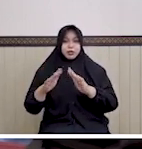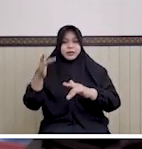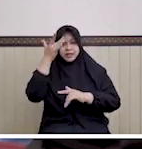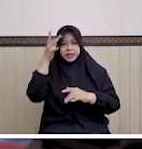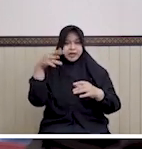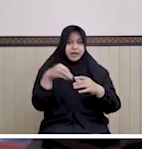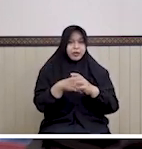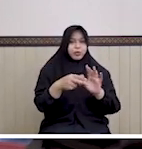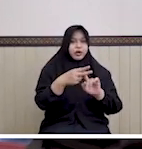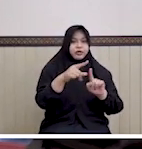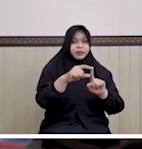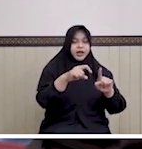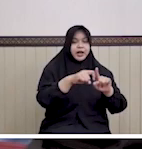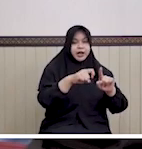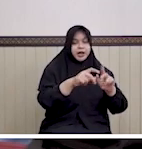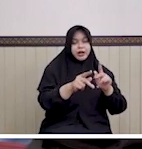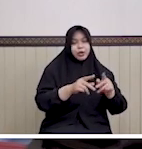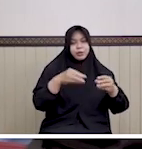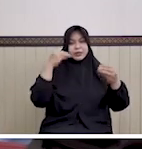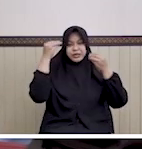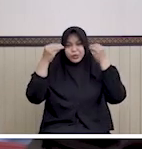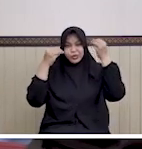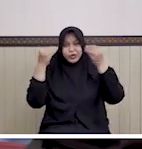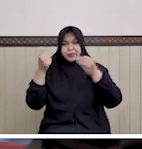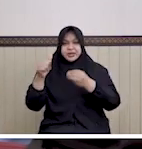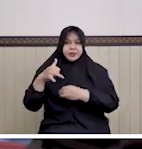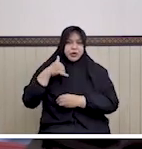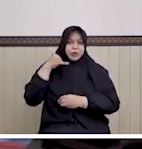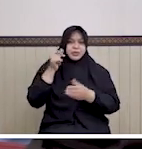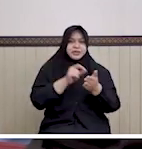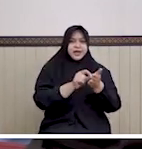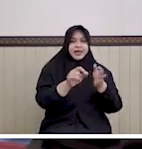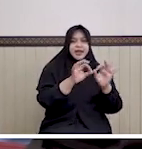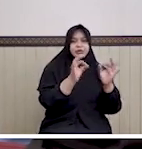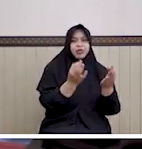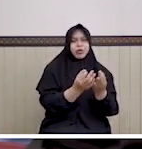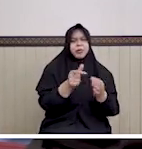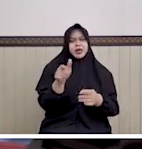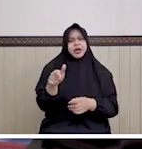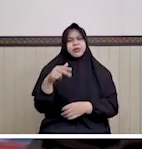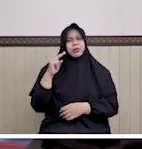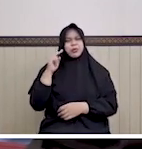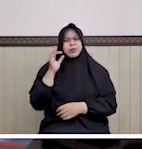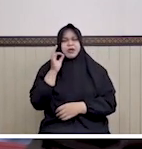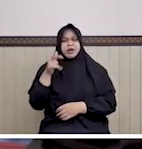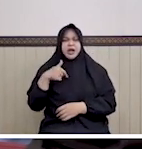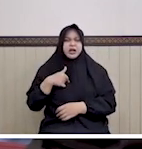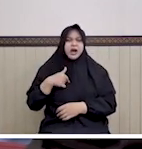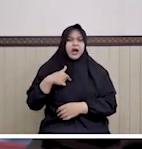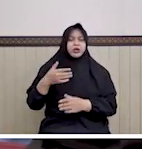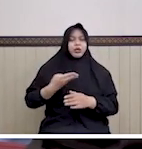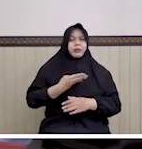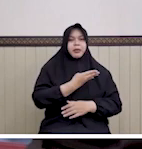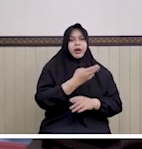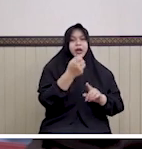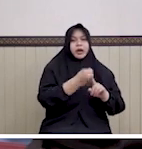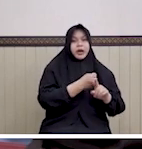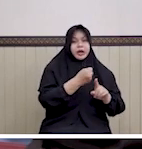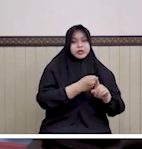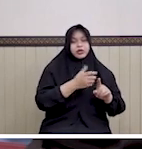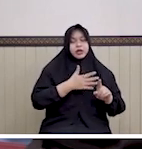atau kalo masih bingung bisa menghubungi secretorum Bu ini ada korban kekerasan nanti saya akan tanya